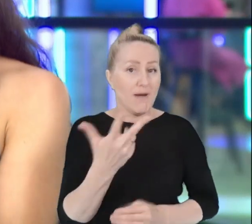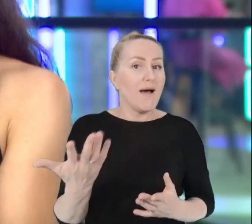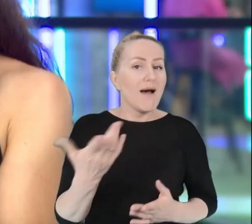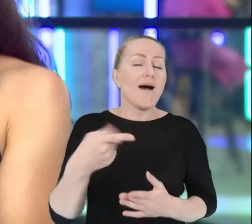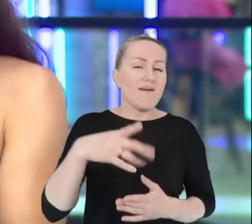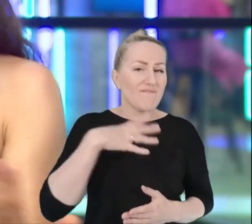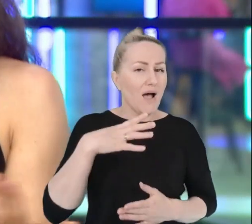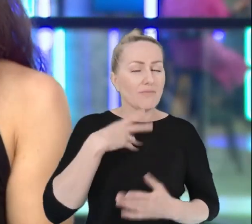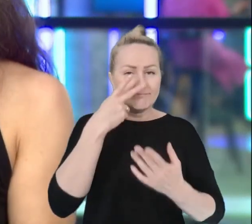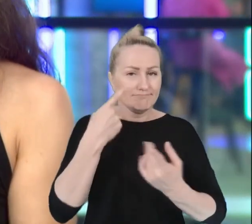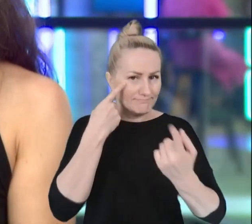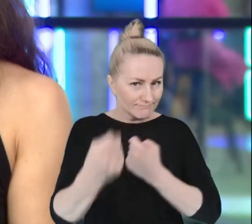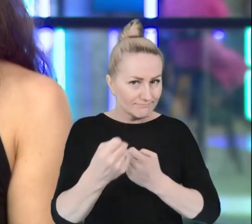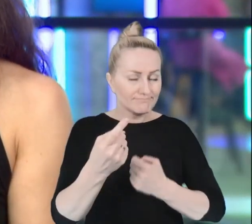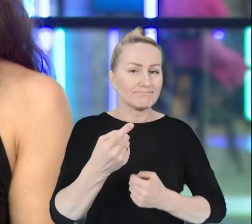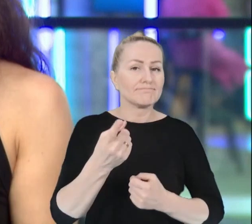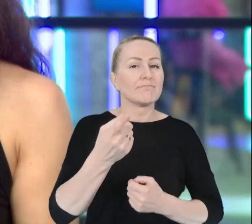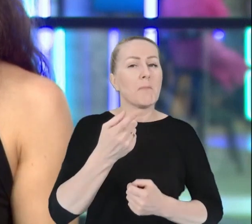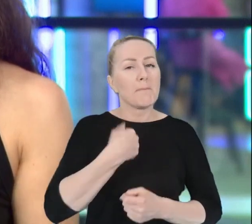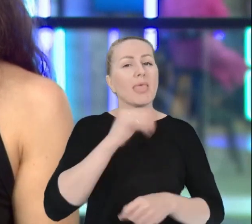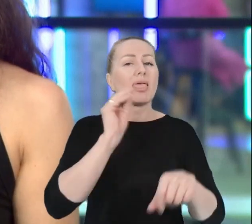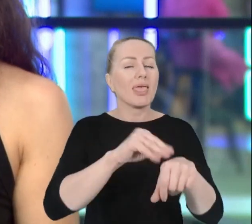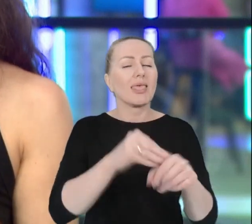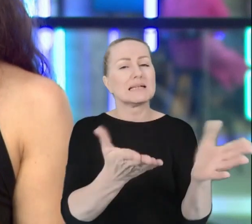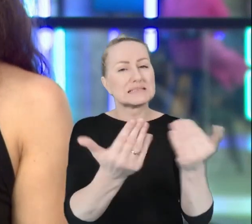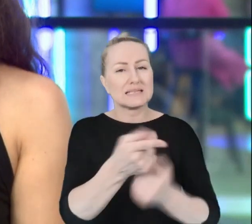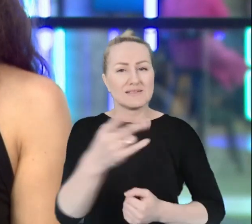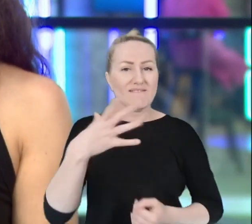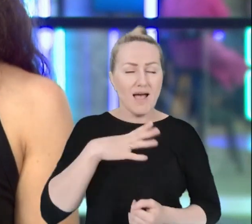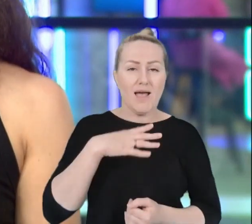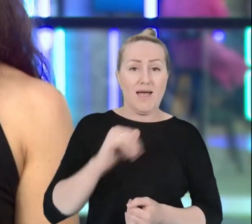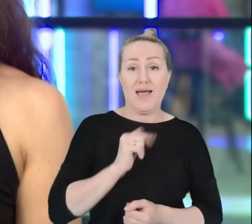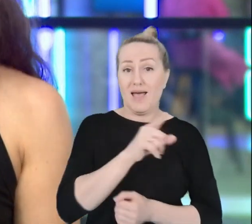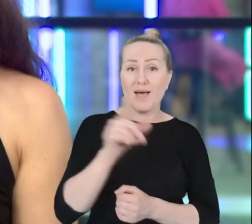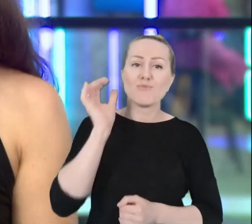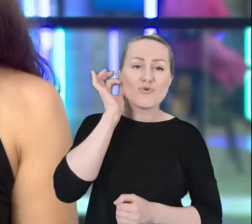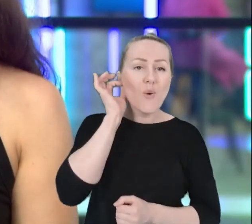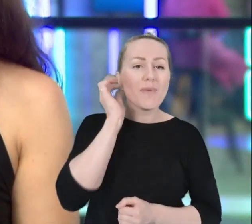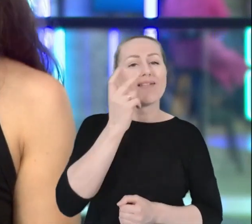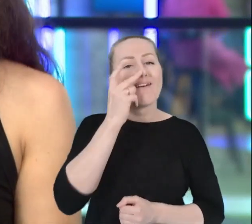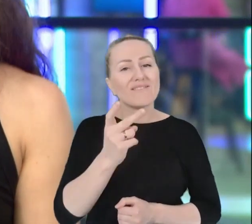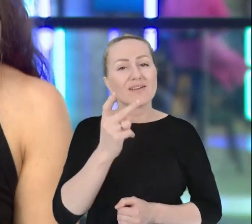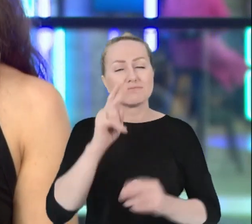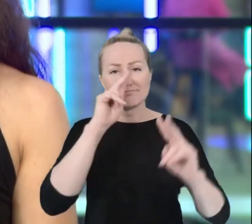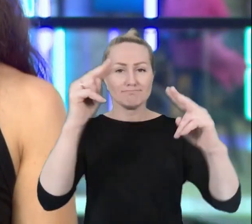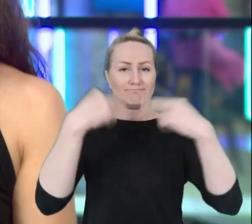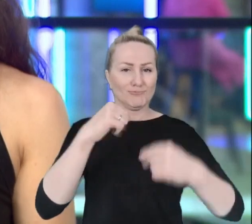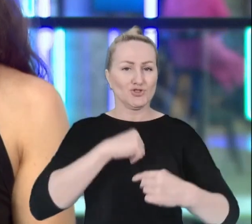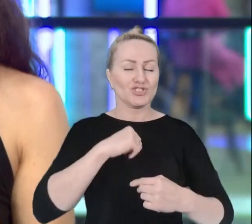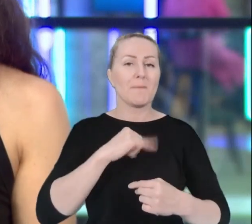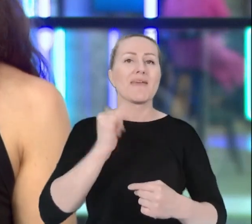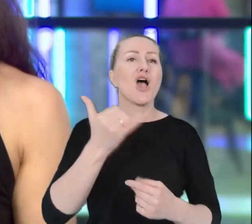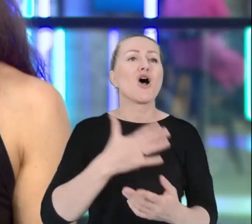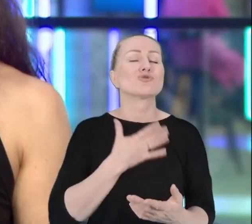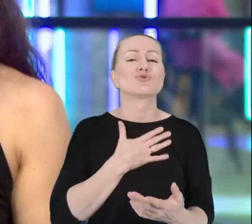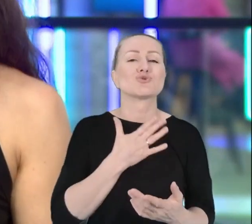tutaj zachęcalibyśmy pewnie, żeby kobiety zwróciły uwagę, kiedy czują, nie wiem jak to powiedzieć, mniej potocznie. Ja zwykle mówię, że po